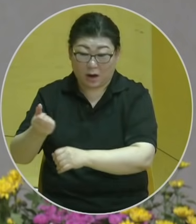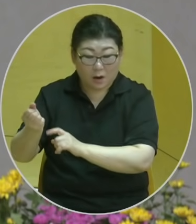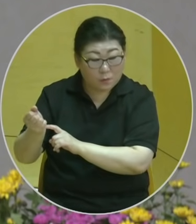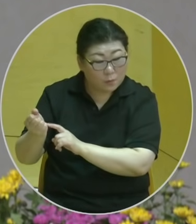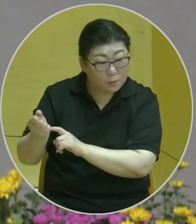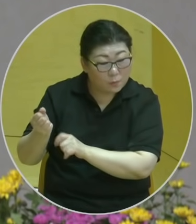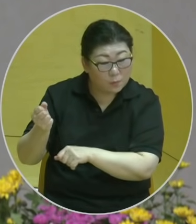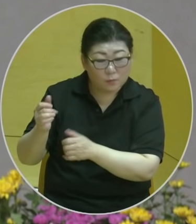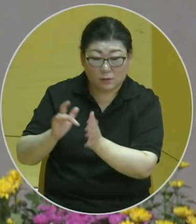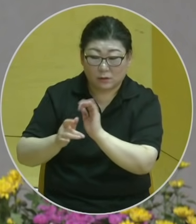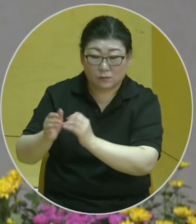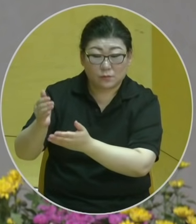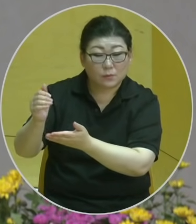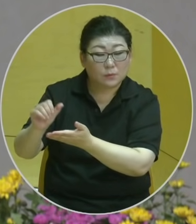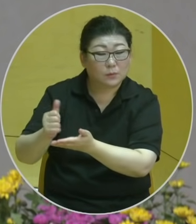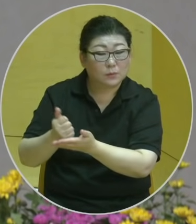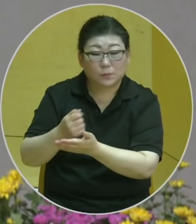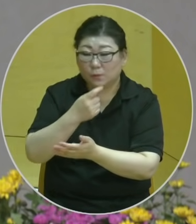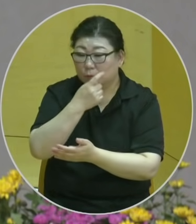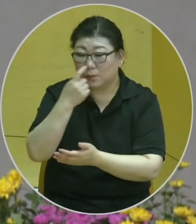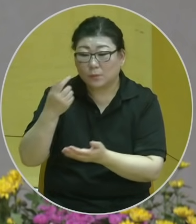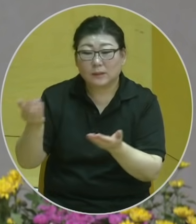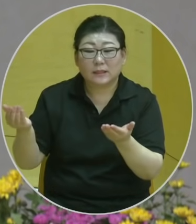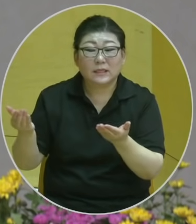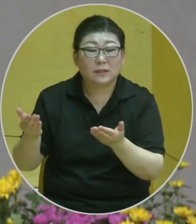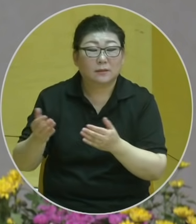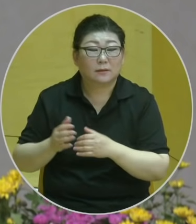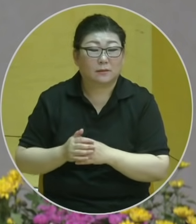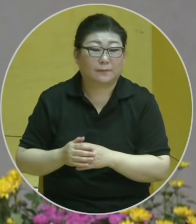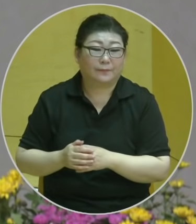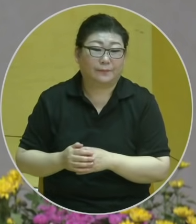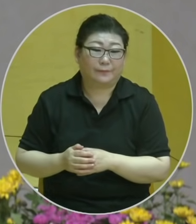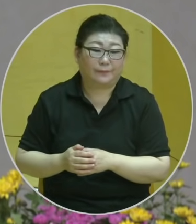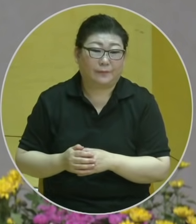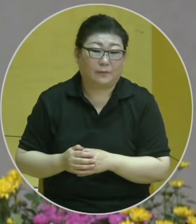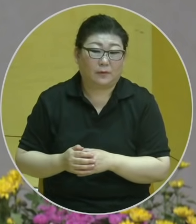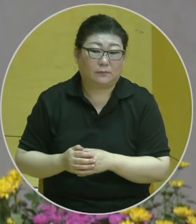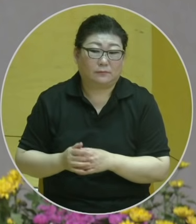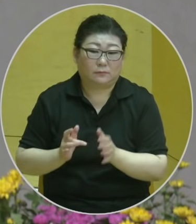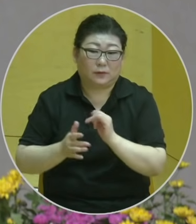바로 예수 그리스도를 증거하는 일에, 예수